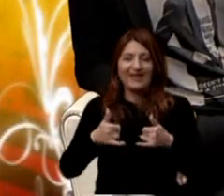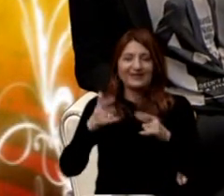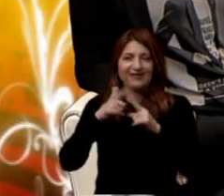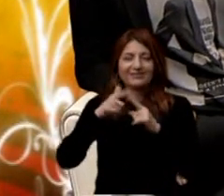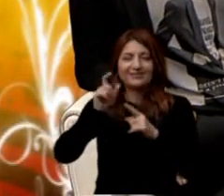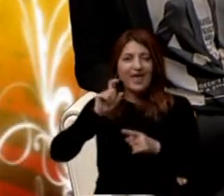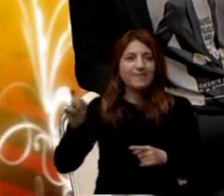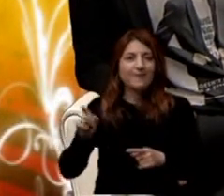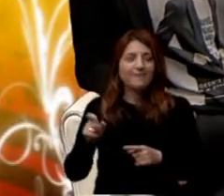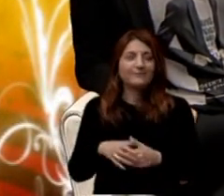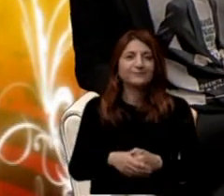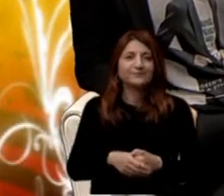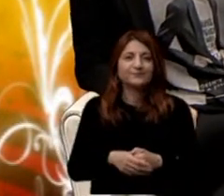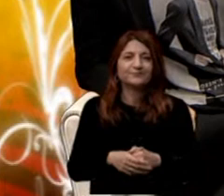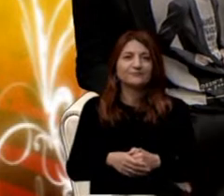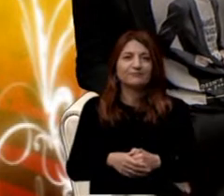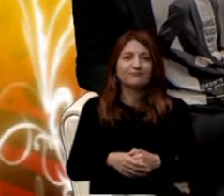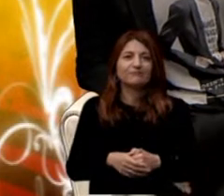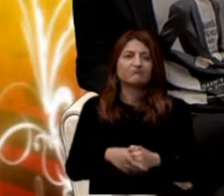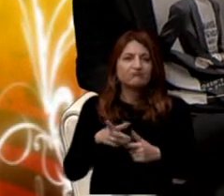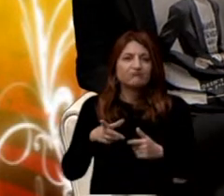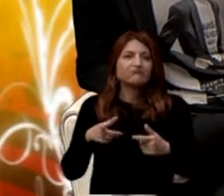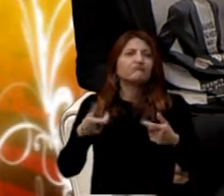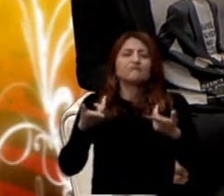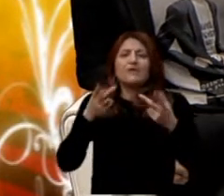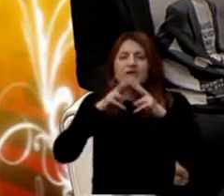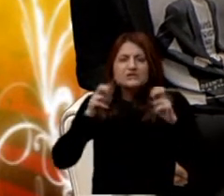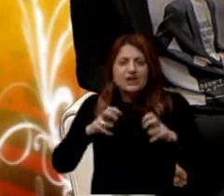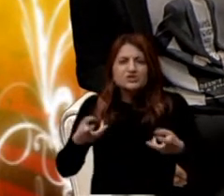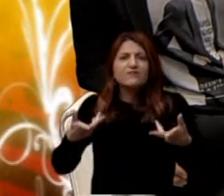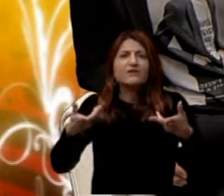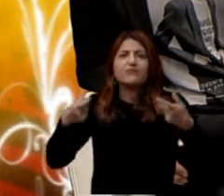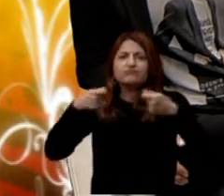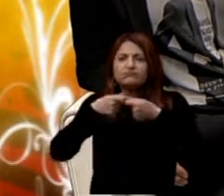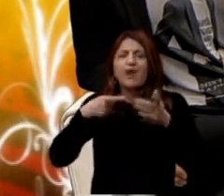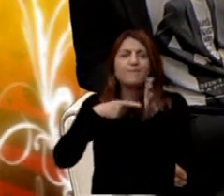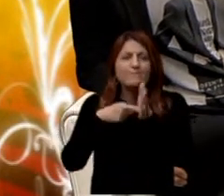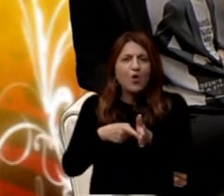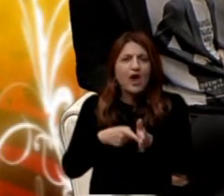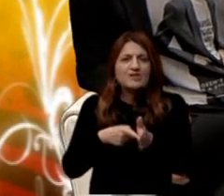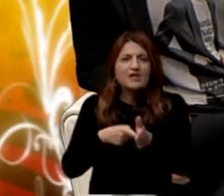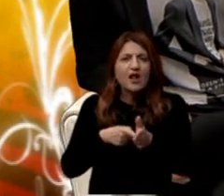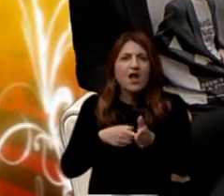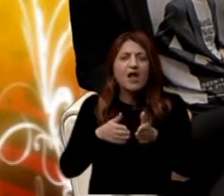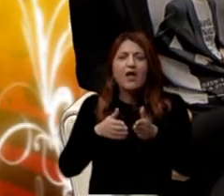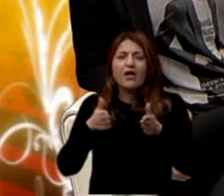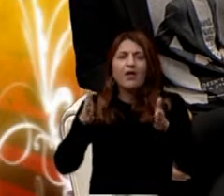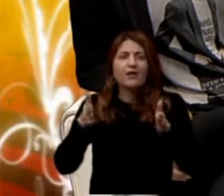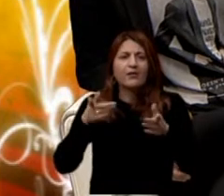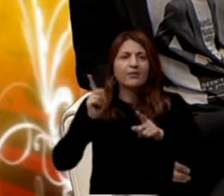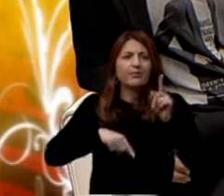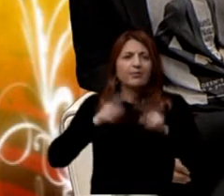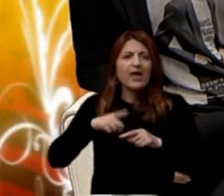temu. Sigurno je da je u korelaciji istraživanja su potvrdila da neki puta čak ne